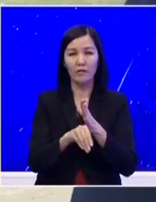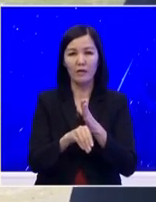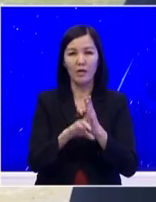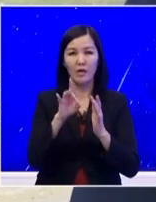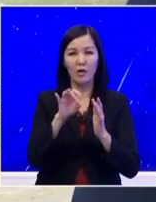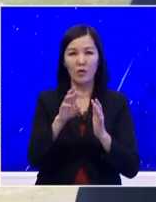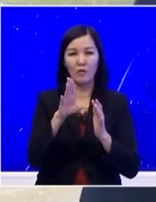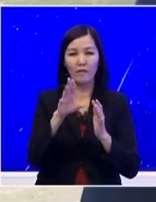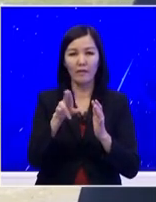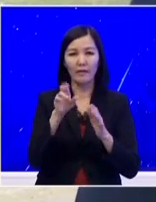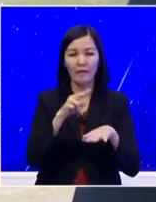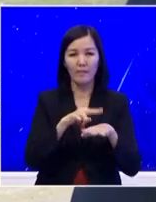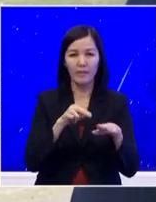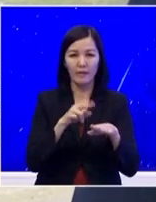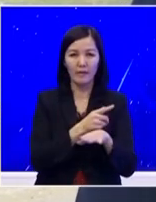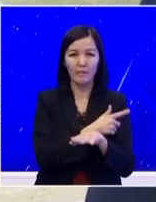РОВД,